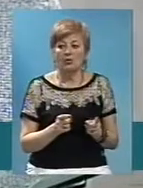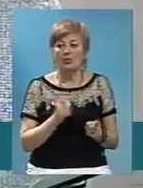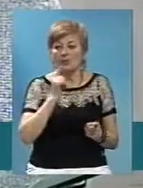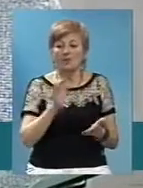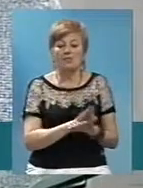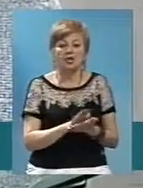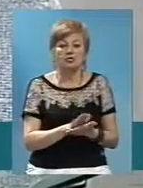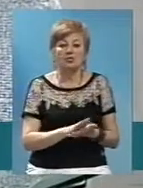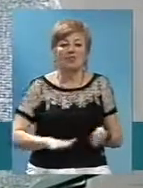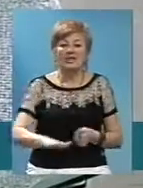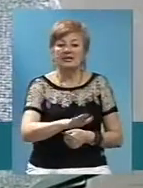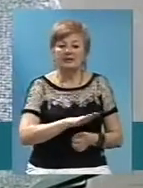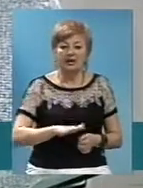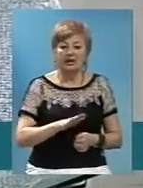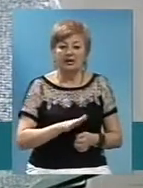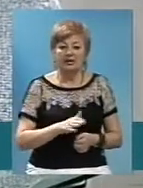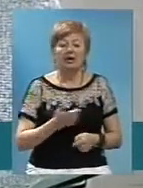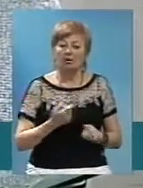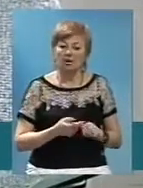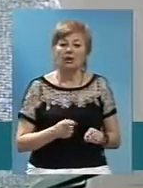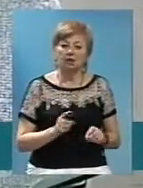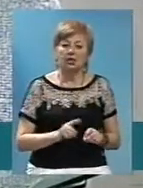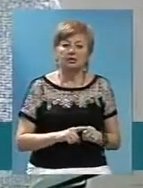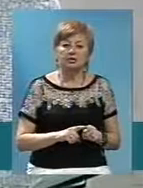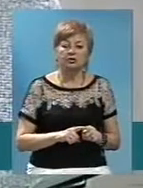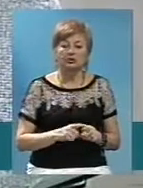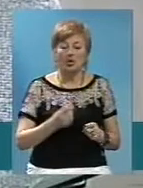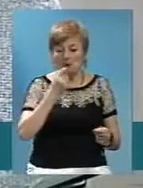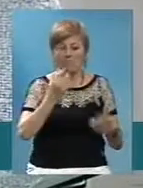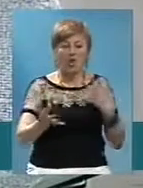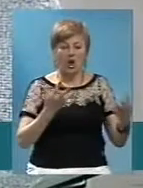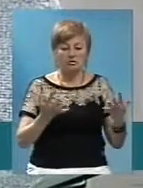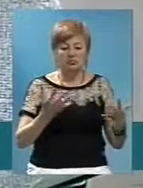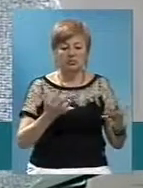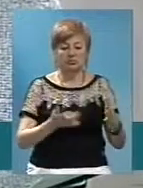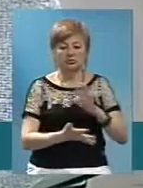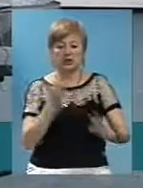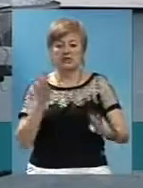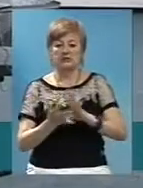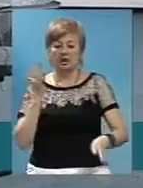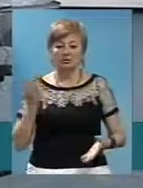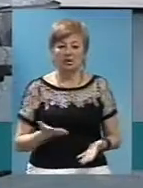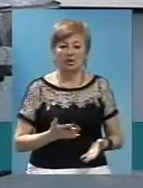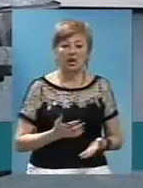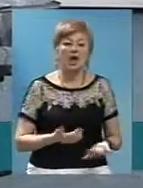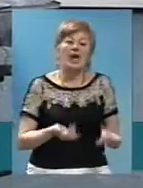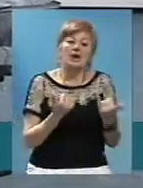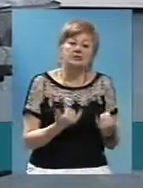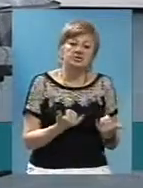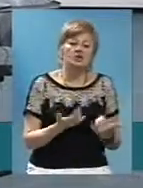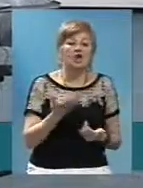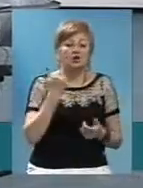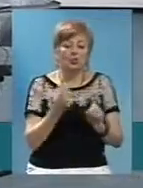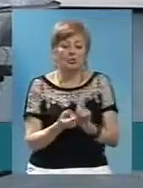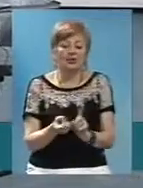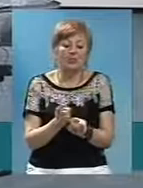територію. І це взагалі нагадує якесь середньовіччя, оці показові страти. Що зараз? Коли